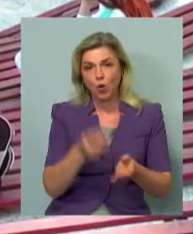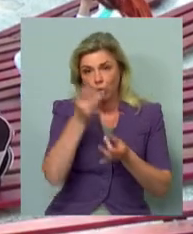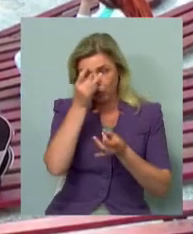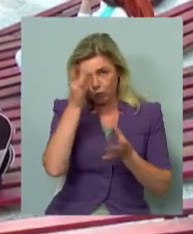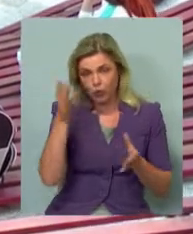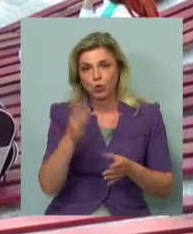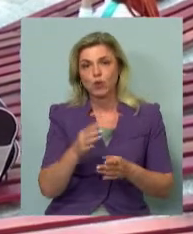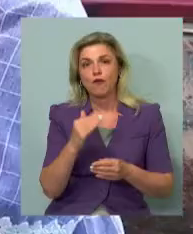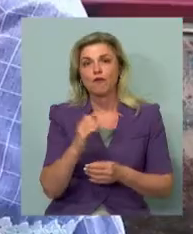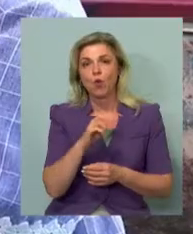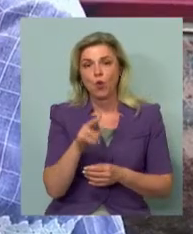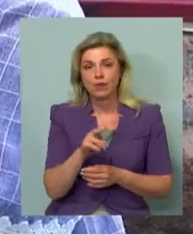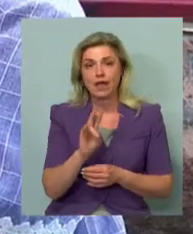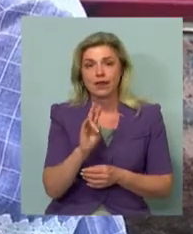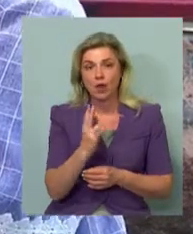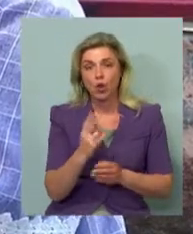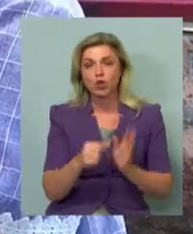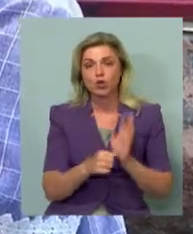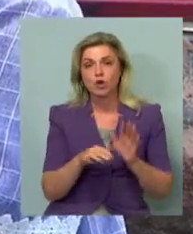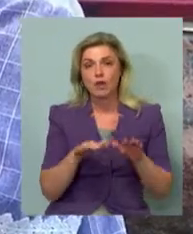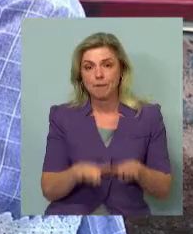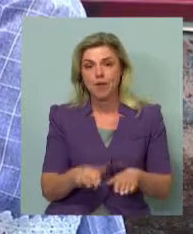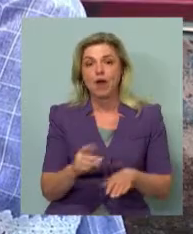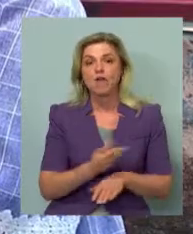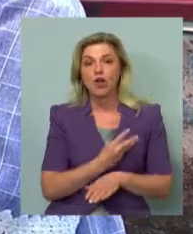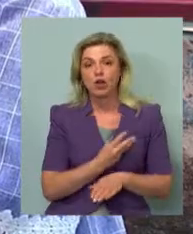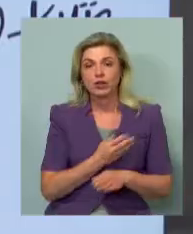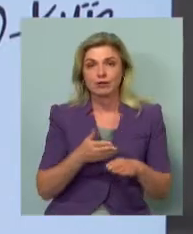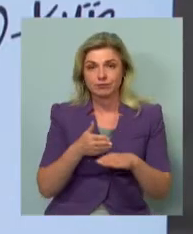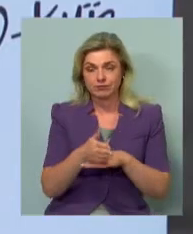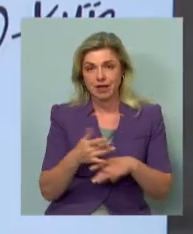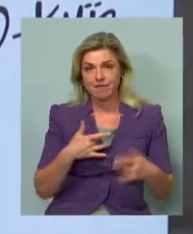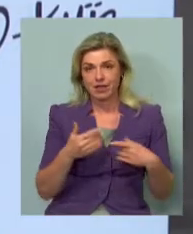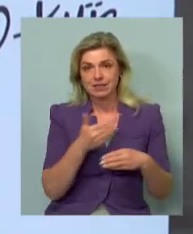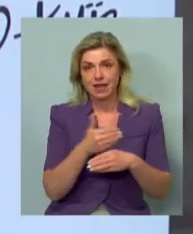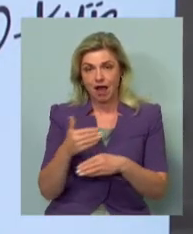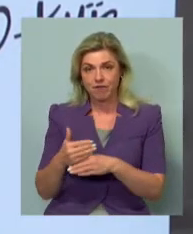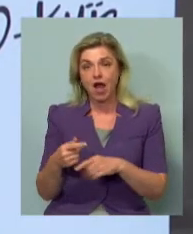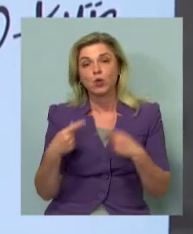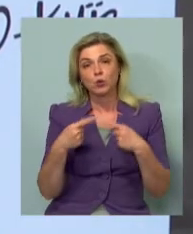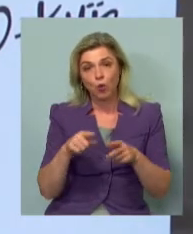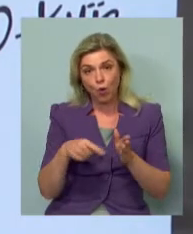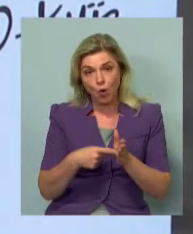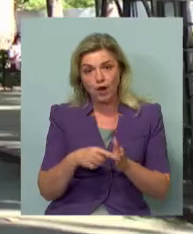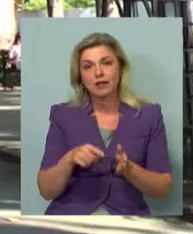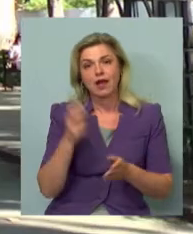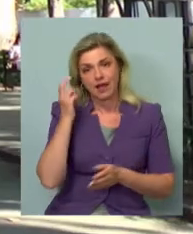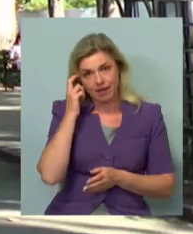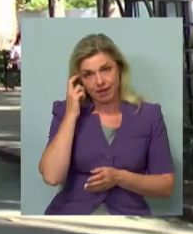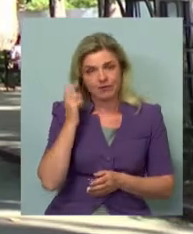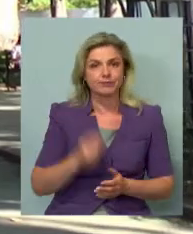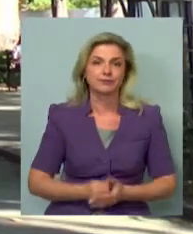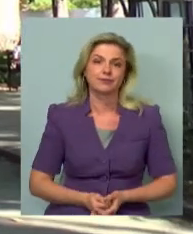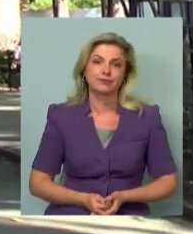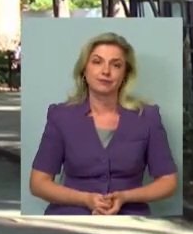фонд. Миколаїв – 6-те місто, яке волонтери відвідали з виставою. Наступне – місто Київ. Ніна Булах, Євген Стержук. Новини